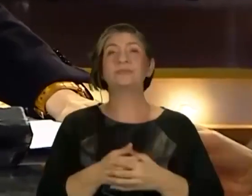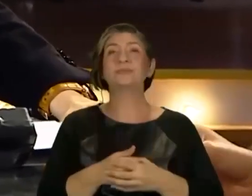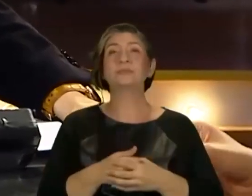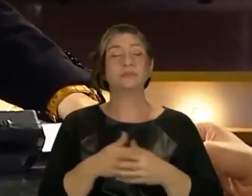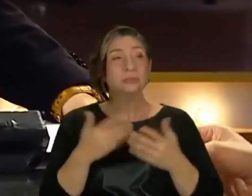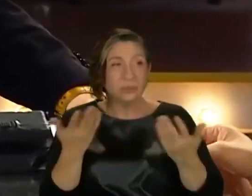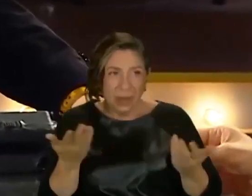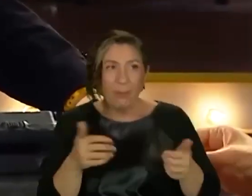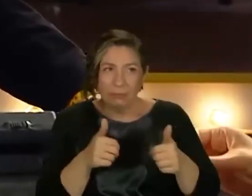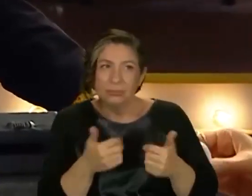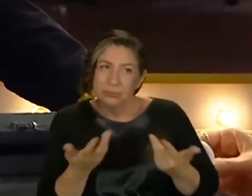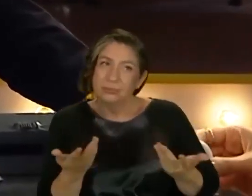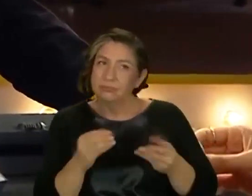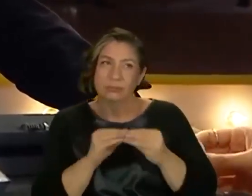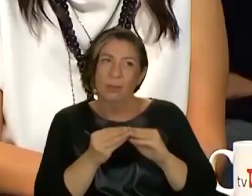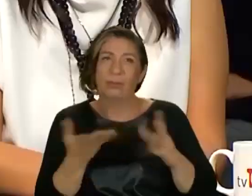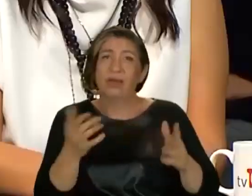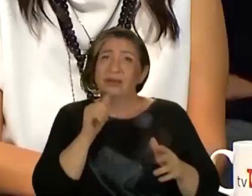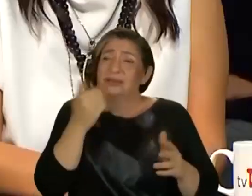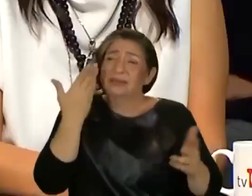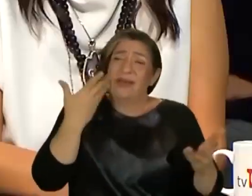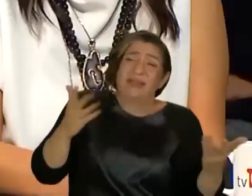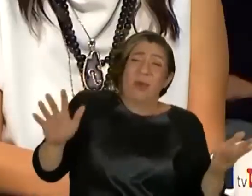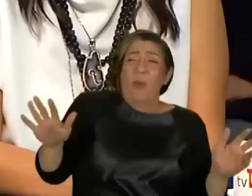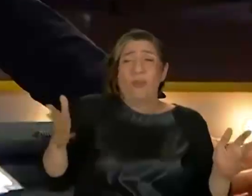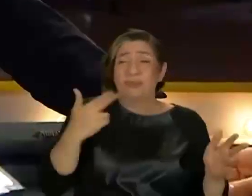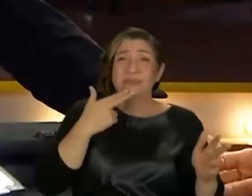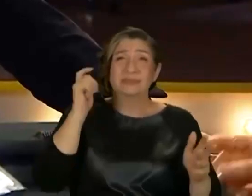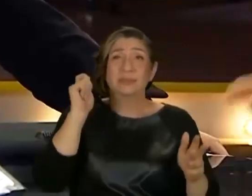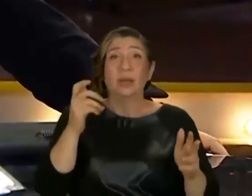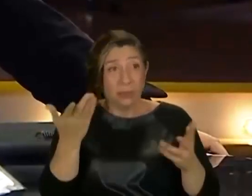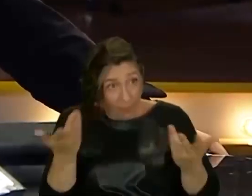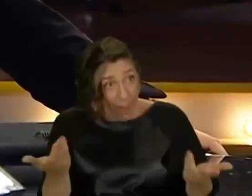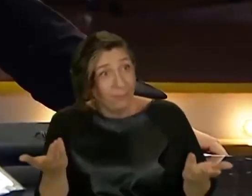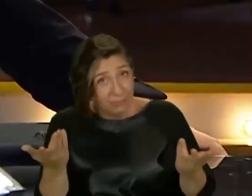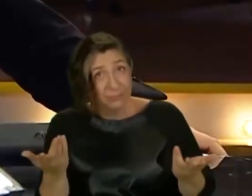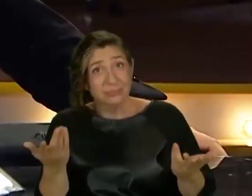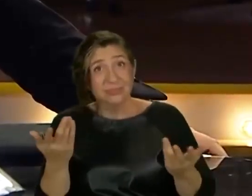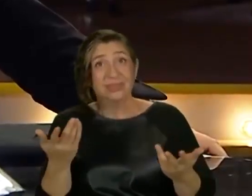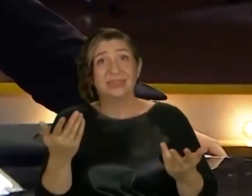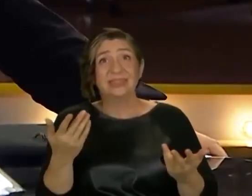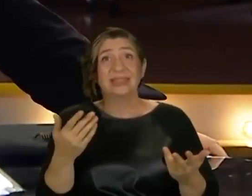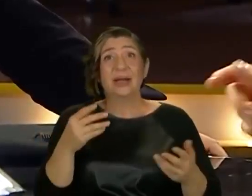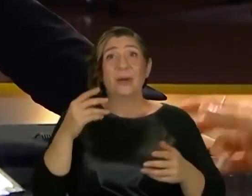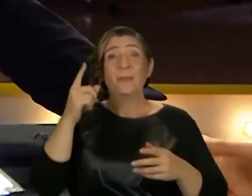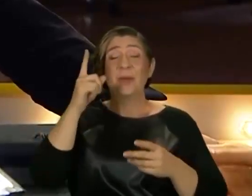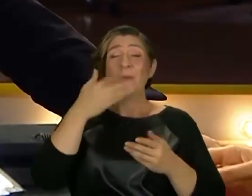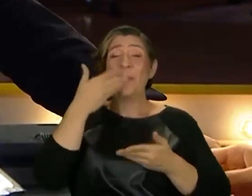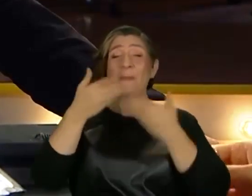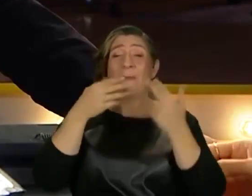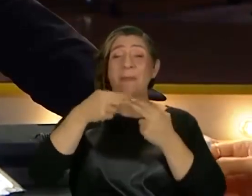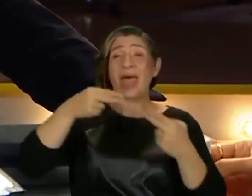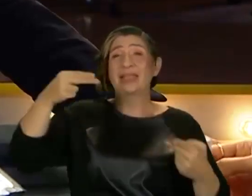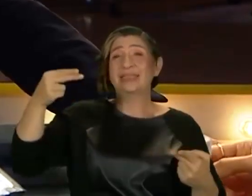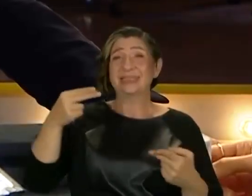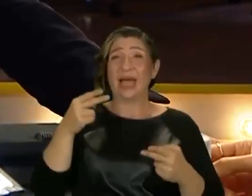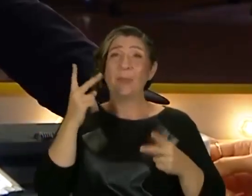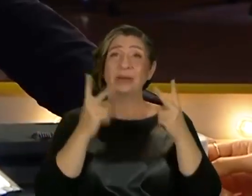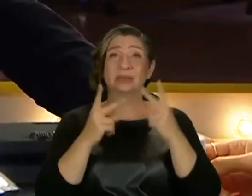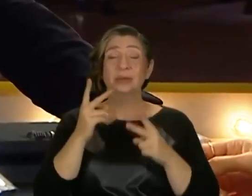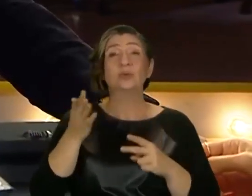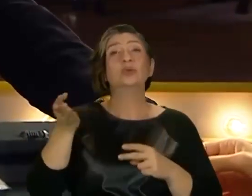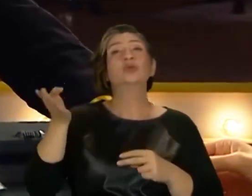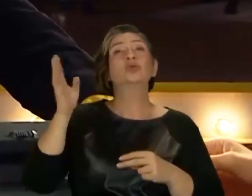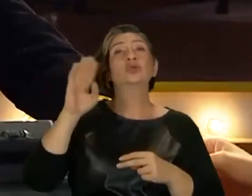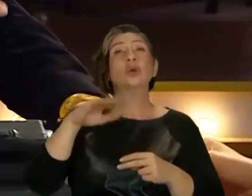Ondan sonra tamam dedim ben yani. Hiç seyredemiyorum ya dedi filan. E tamam dedim. Ya, bazen bir belgesel filan dedi.